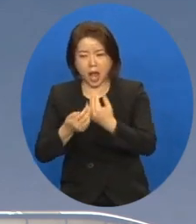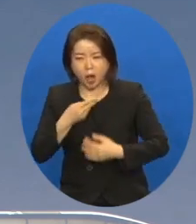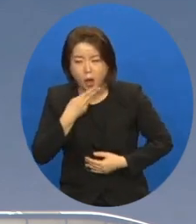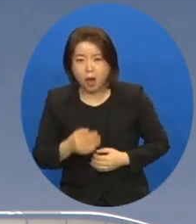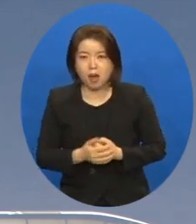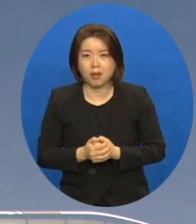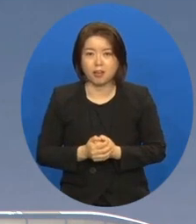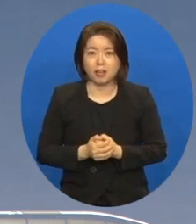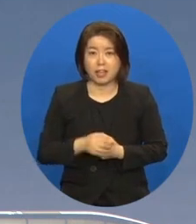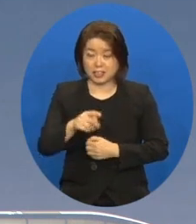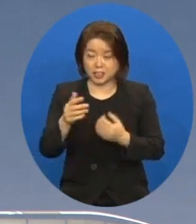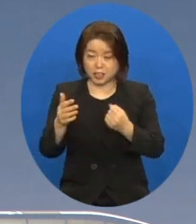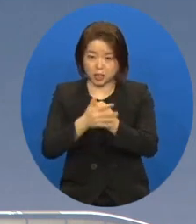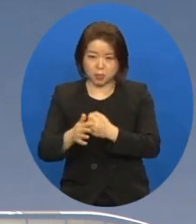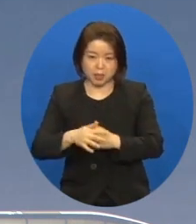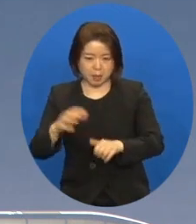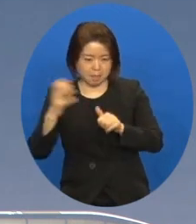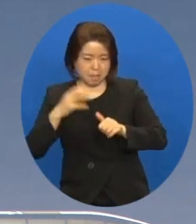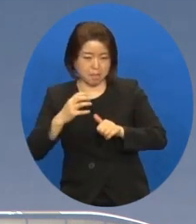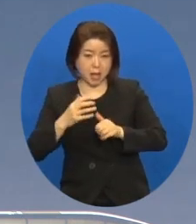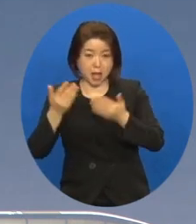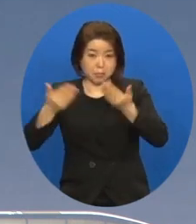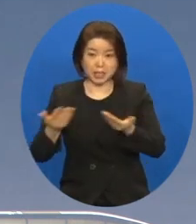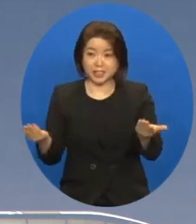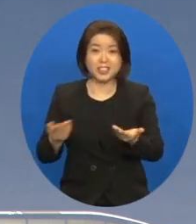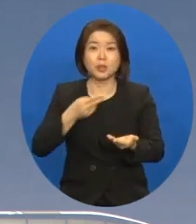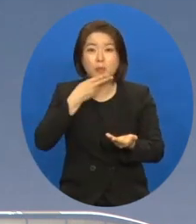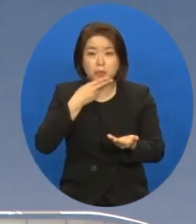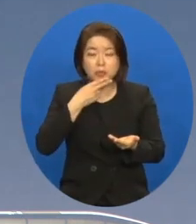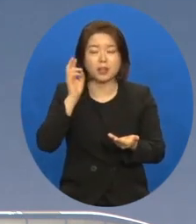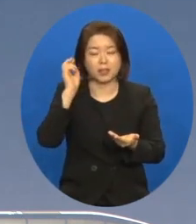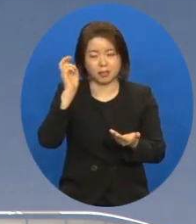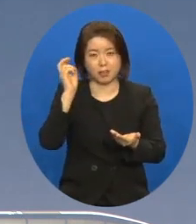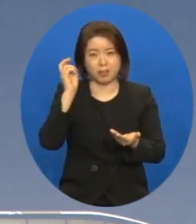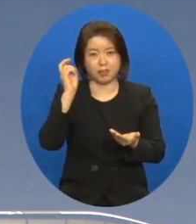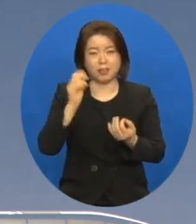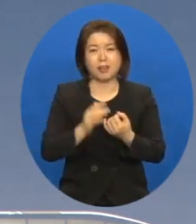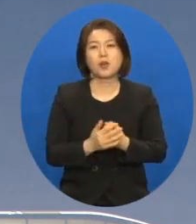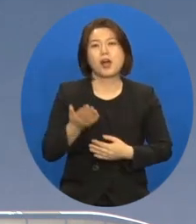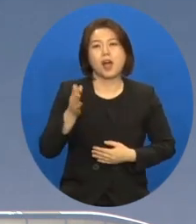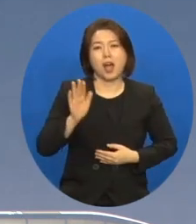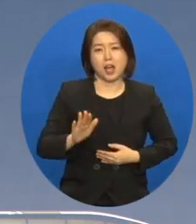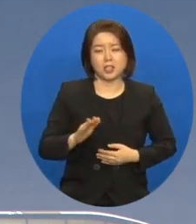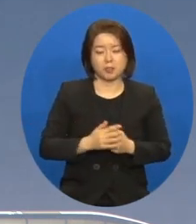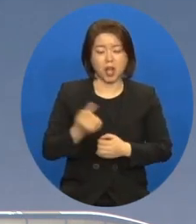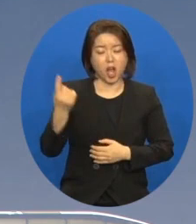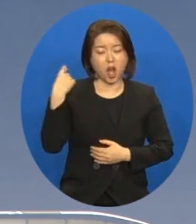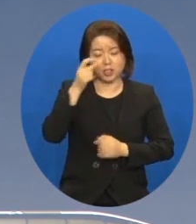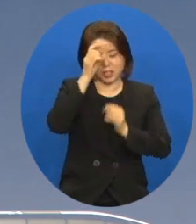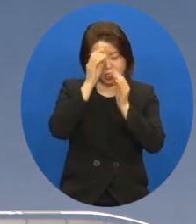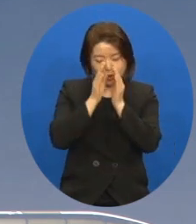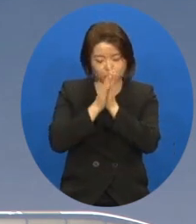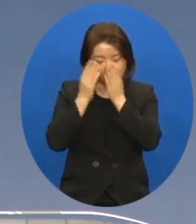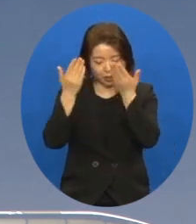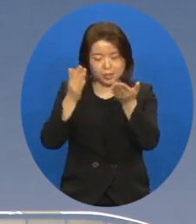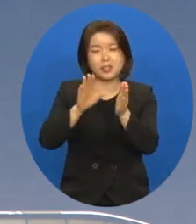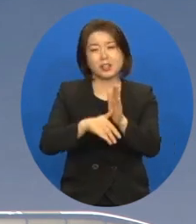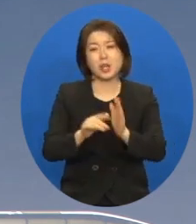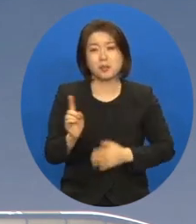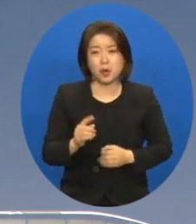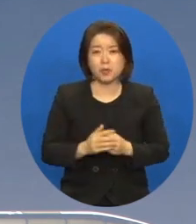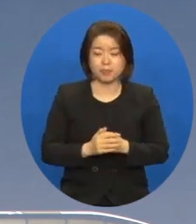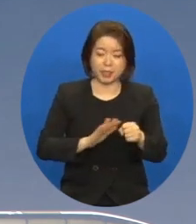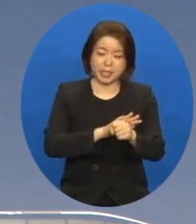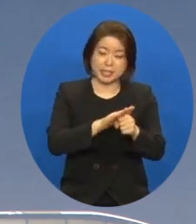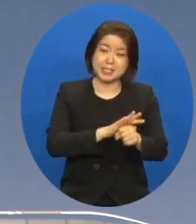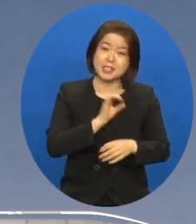거고 그것 때문에 뭐 비난받을 일도 없지 않겠어요? 근데 주님, 어제 기도하는데